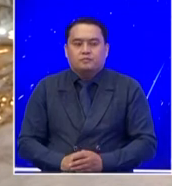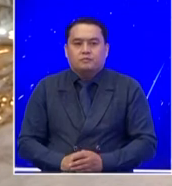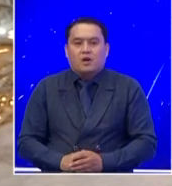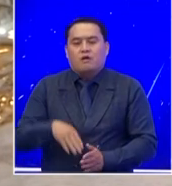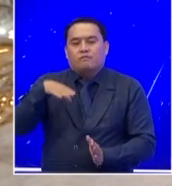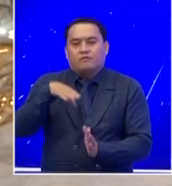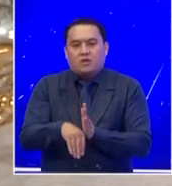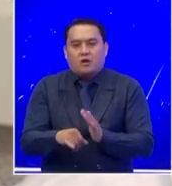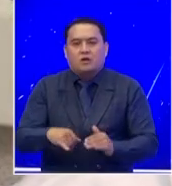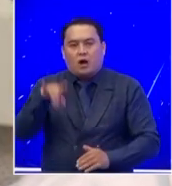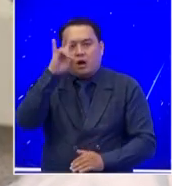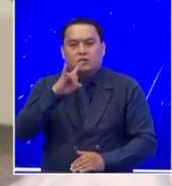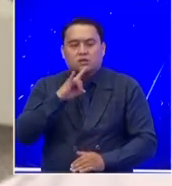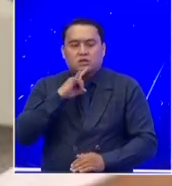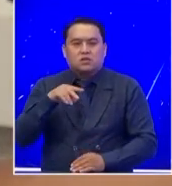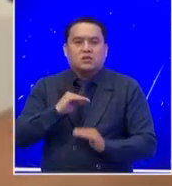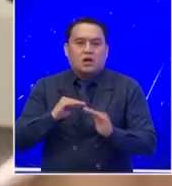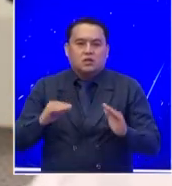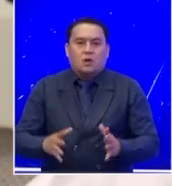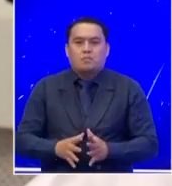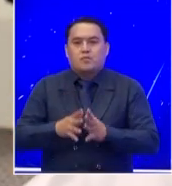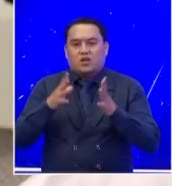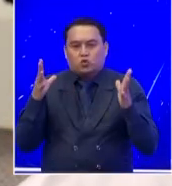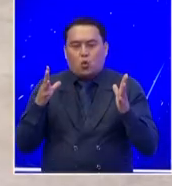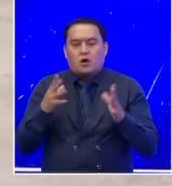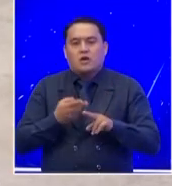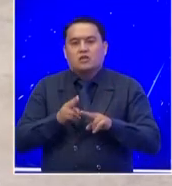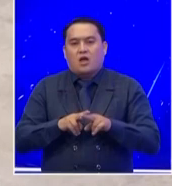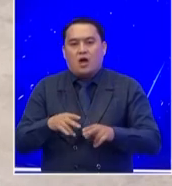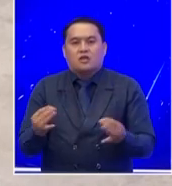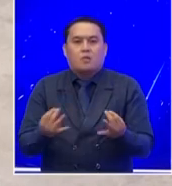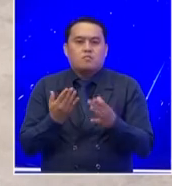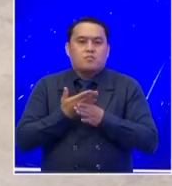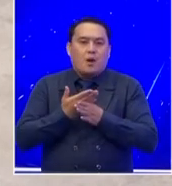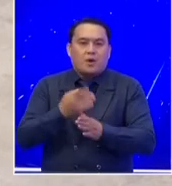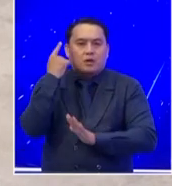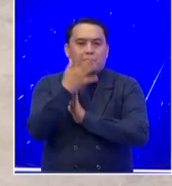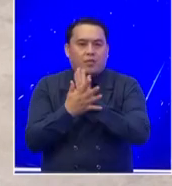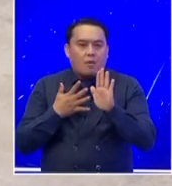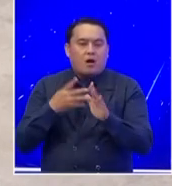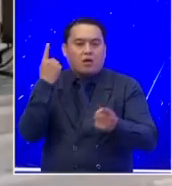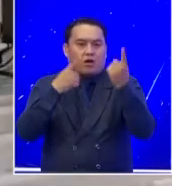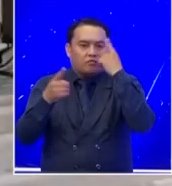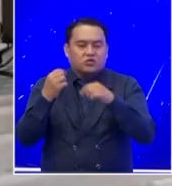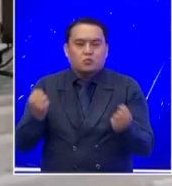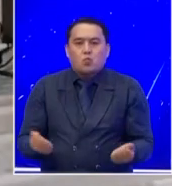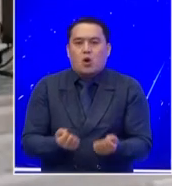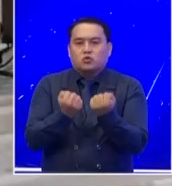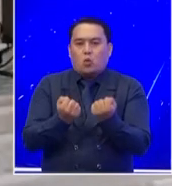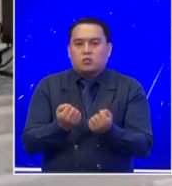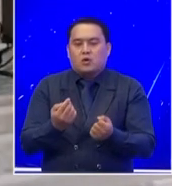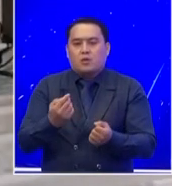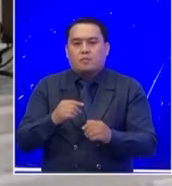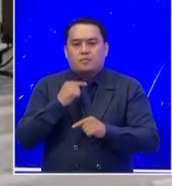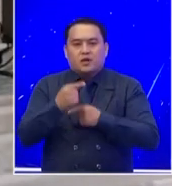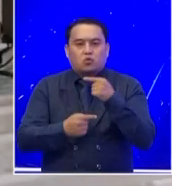Ильяса Жансугурова в казахскую детскую литературу огромен. А интересная экранизация помогает лучше понять замысел автора, способствует воспитанию